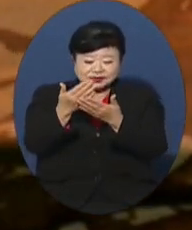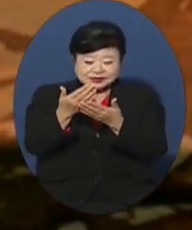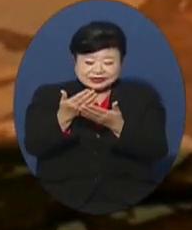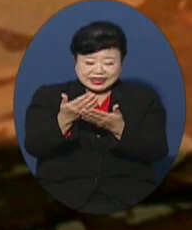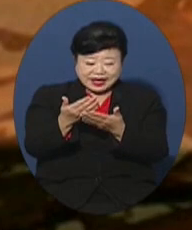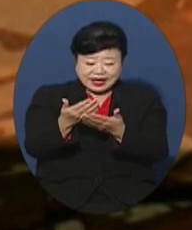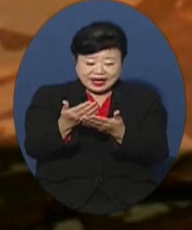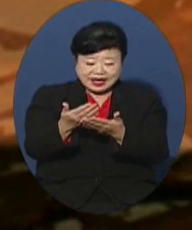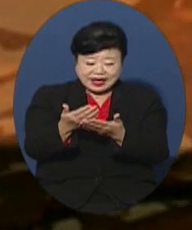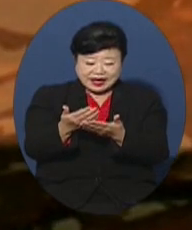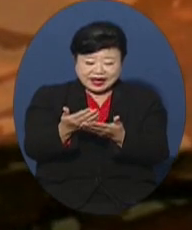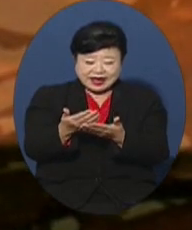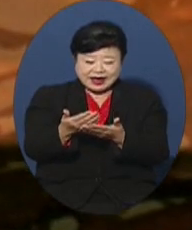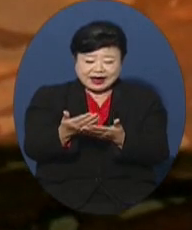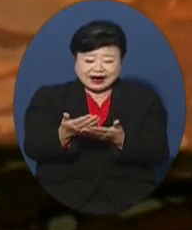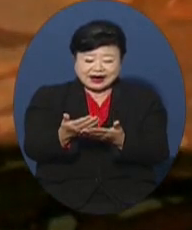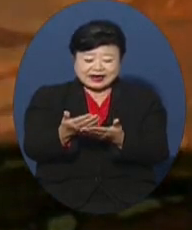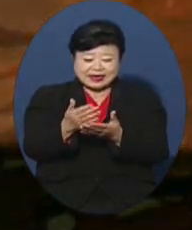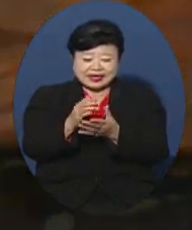죽임을